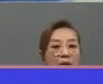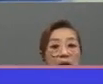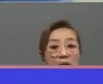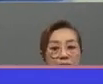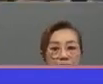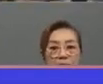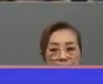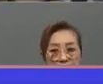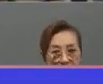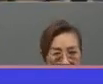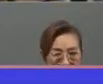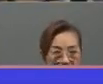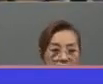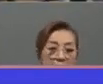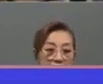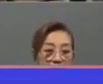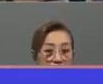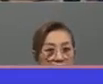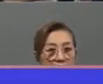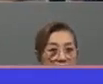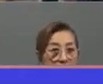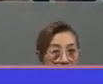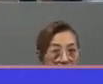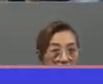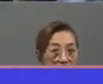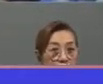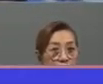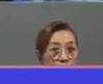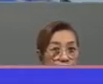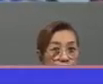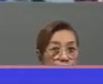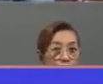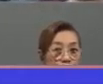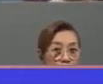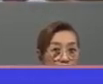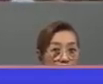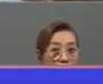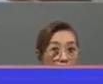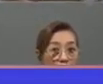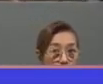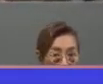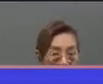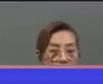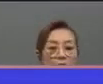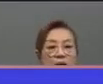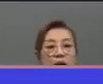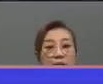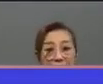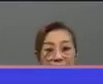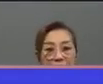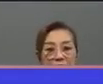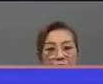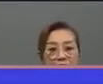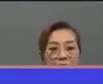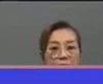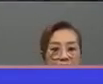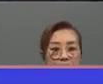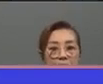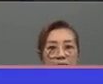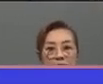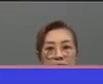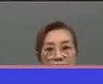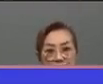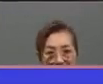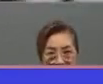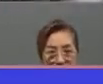นี้ก็จะได้รับเบี้ยบรรจุก็คือ18,000บาทส่วนคุณต้นอานนท์และผมนั้นเท่ากันคือ 15,000